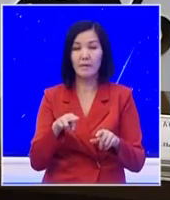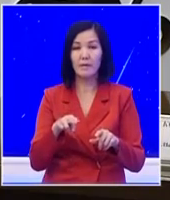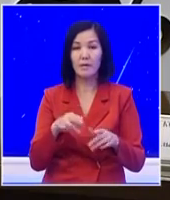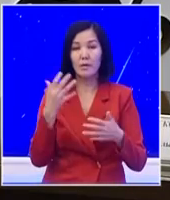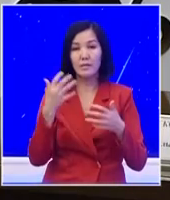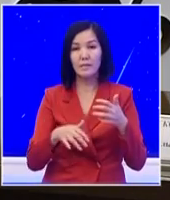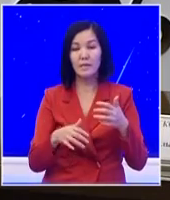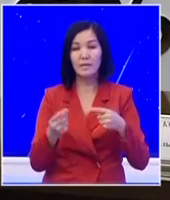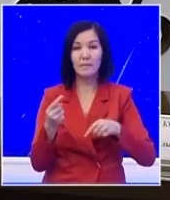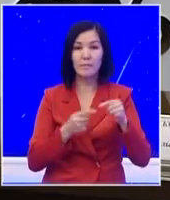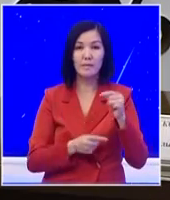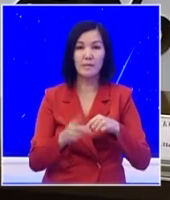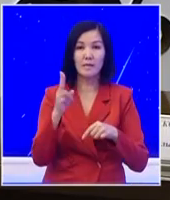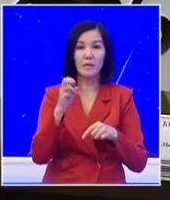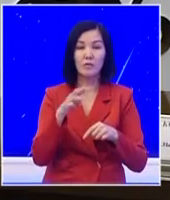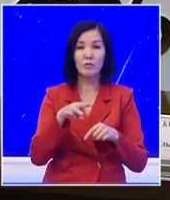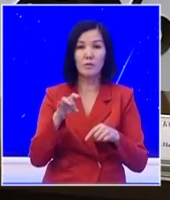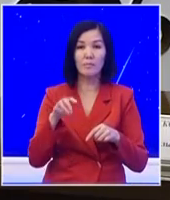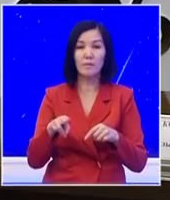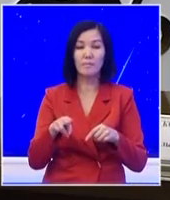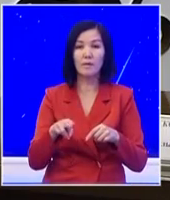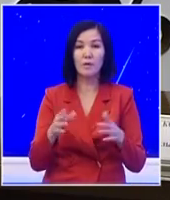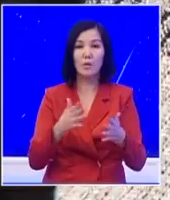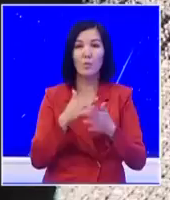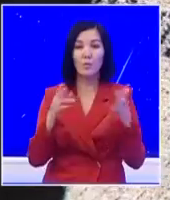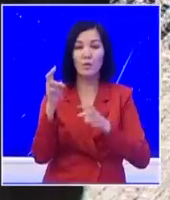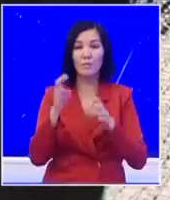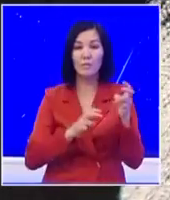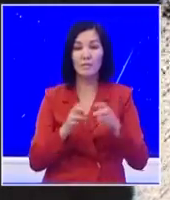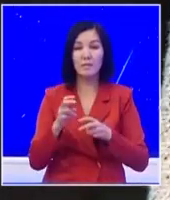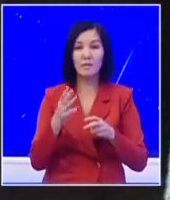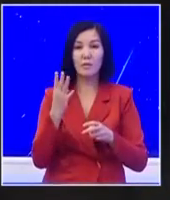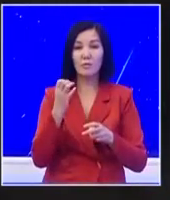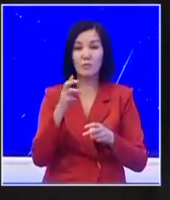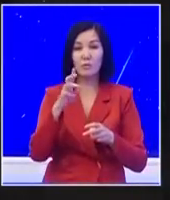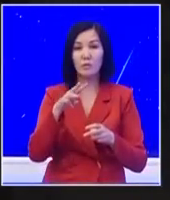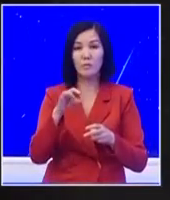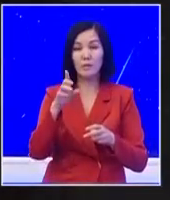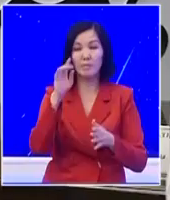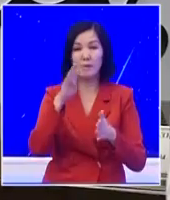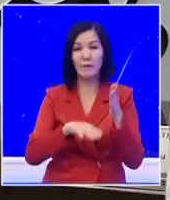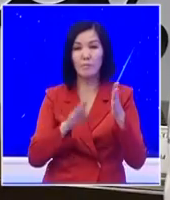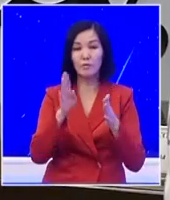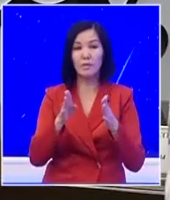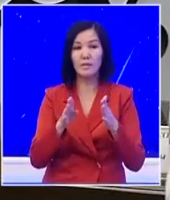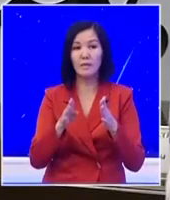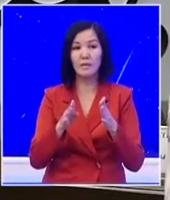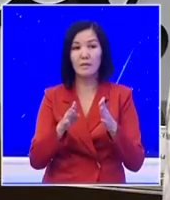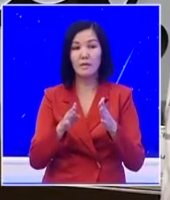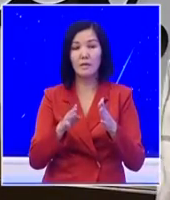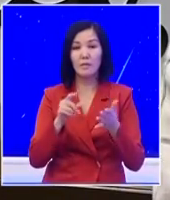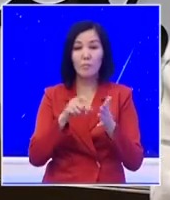орта бизнеске ол 200 МРП, және үлкен бизнеске ол 400 МРП. Айыппұл салынды. Ішкі дәліз холдар